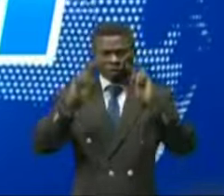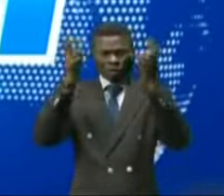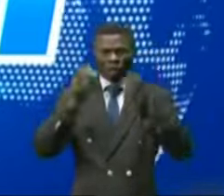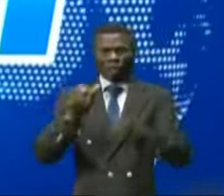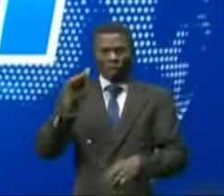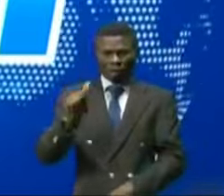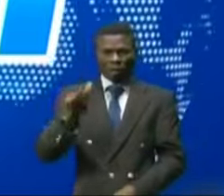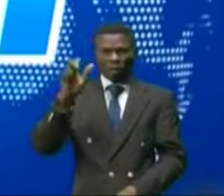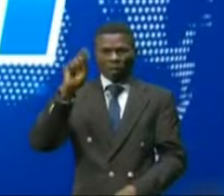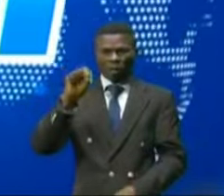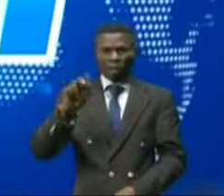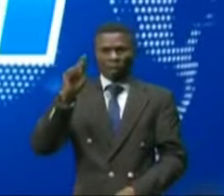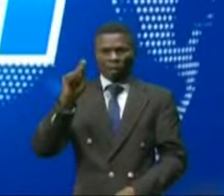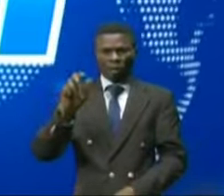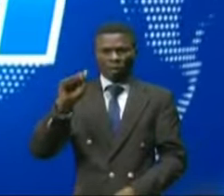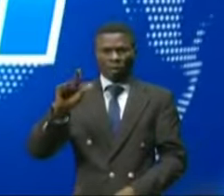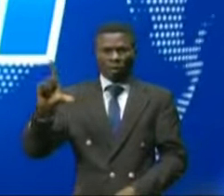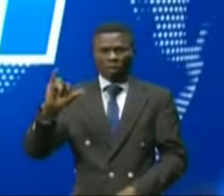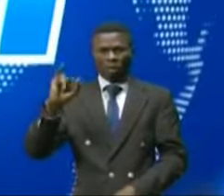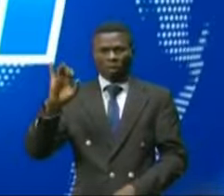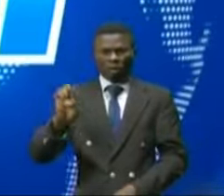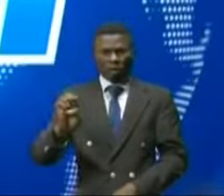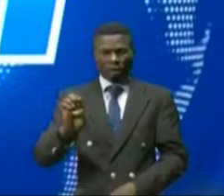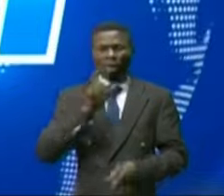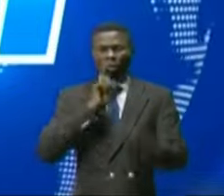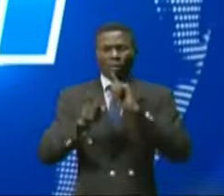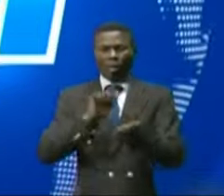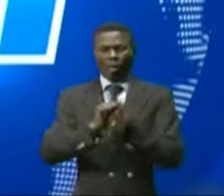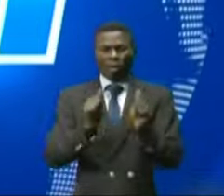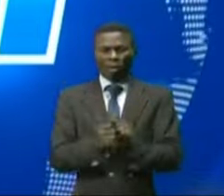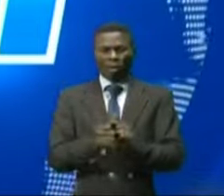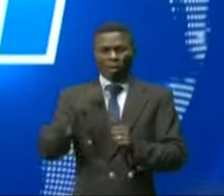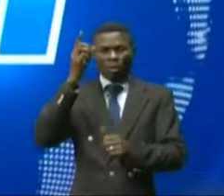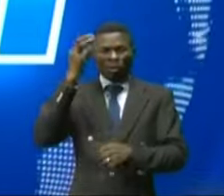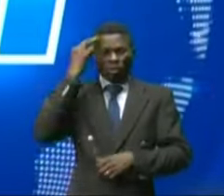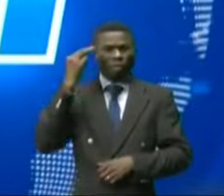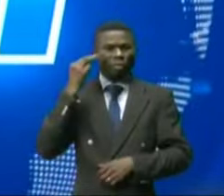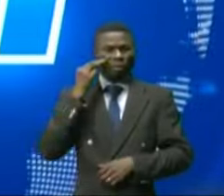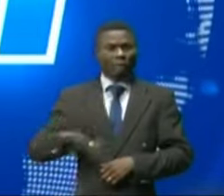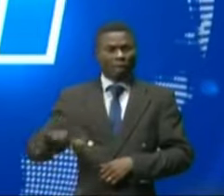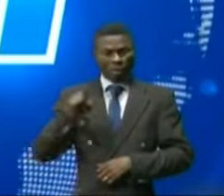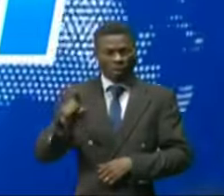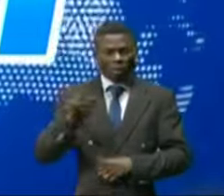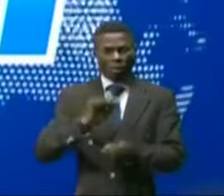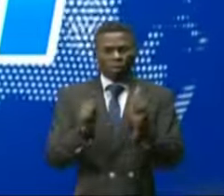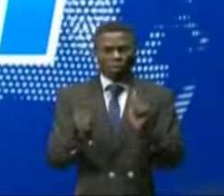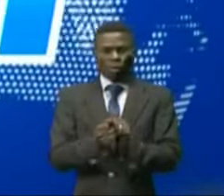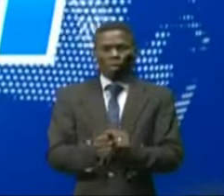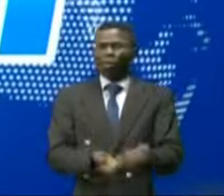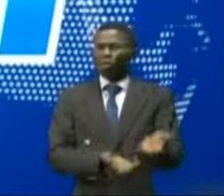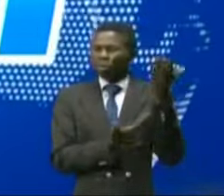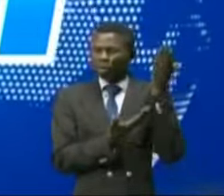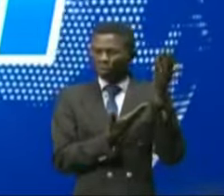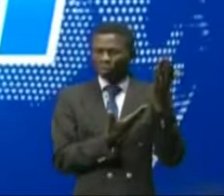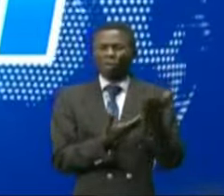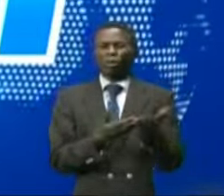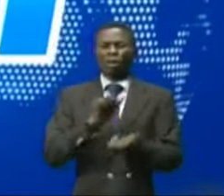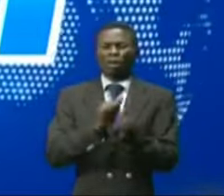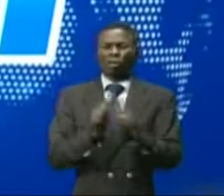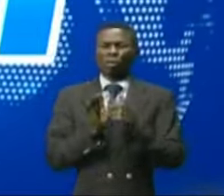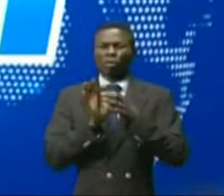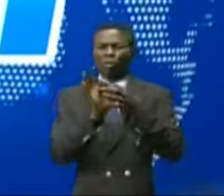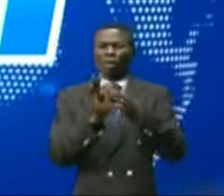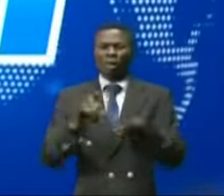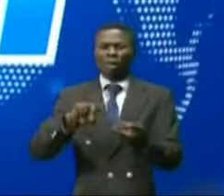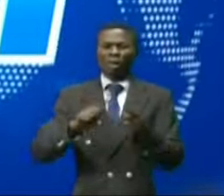toujours d'Antalya. Il a notamment échangé avec le premier ministre hongrois sur des sujets d'intérêt commun, dont le renforcement de la